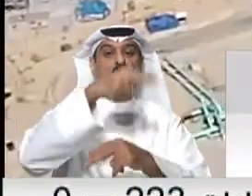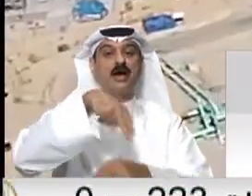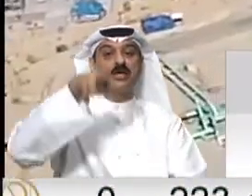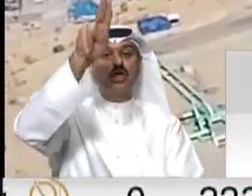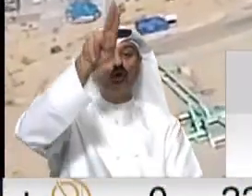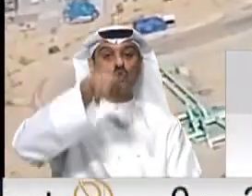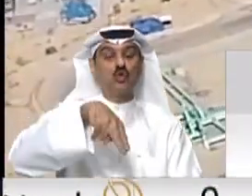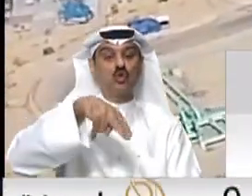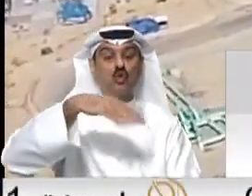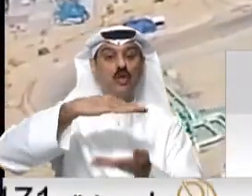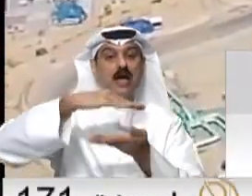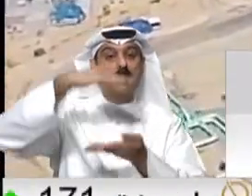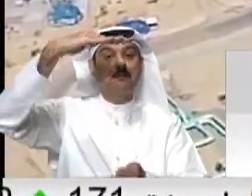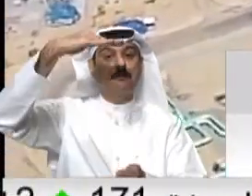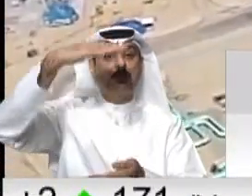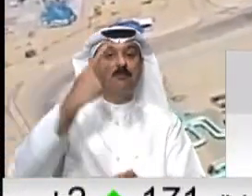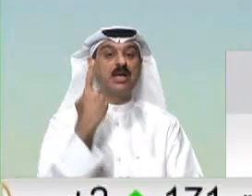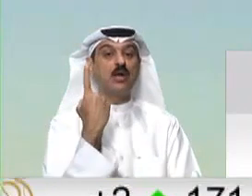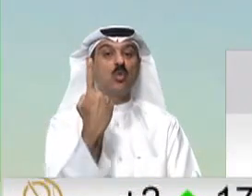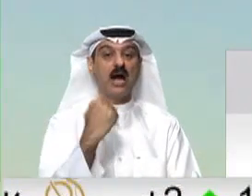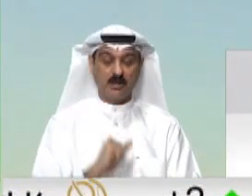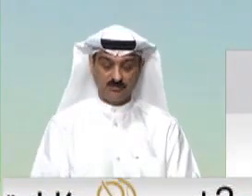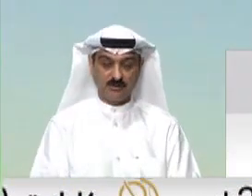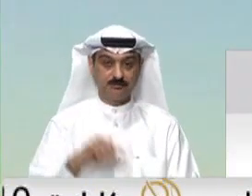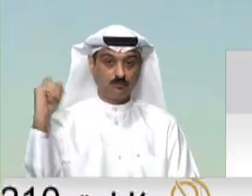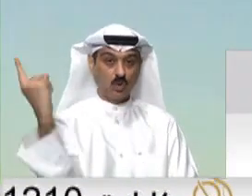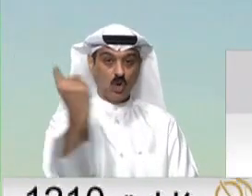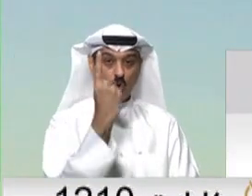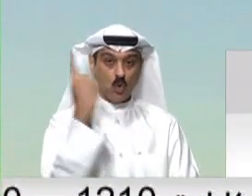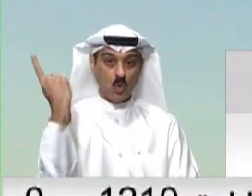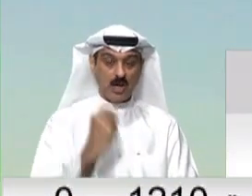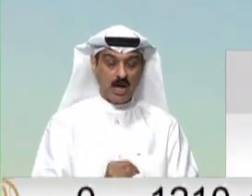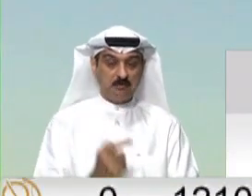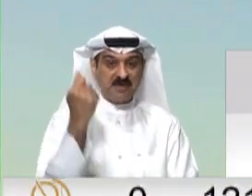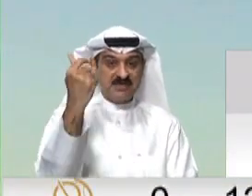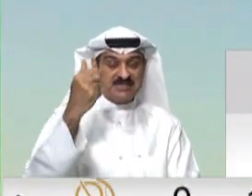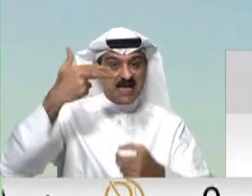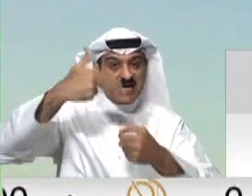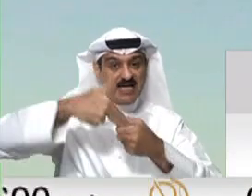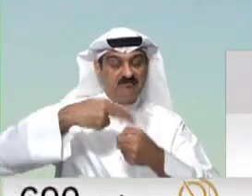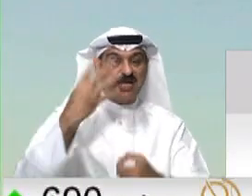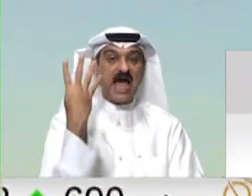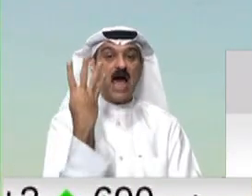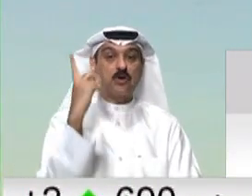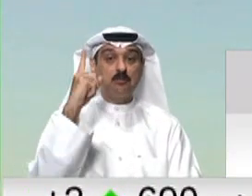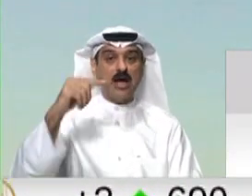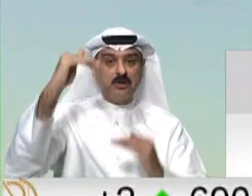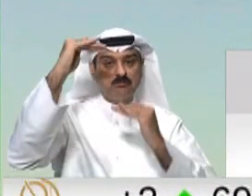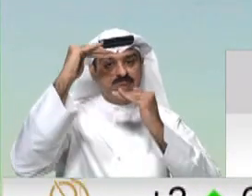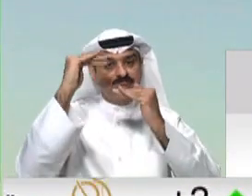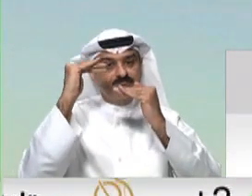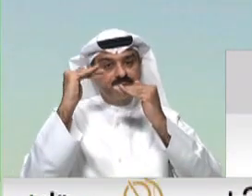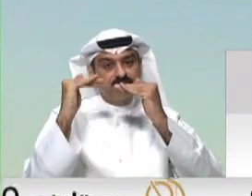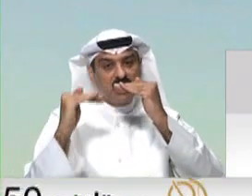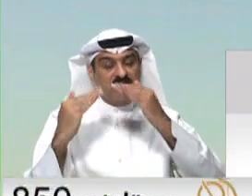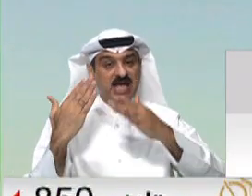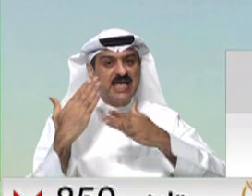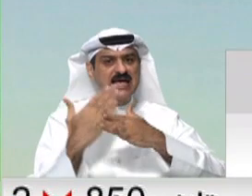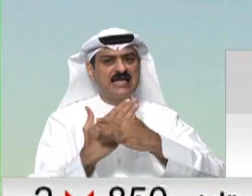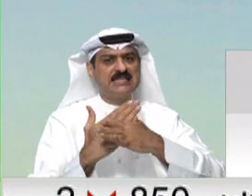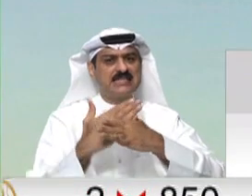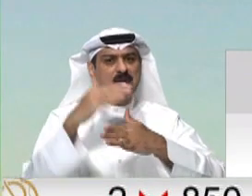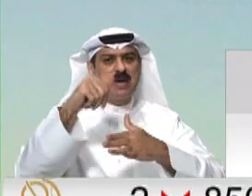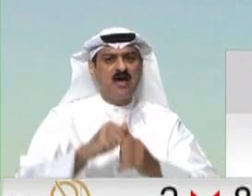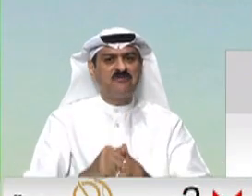سنتا للبرميل الواحد. أما عالميا فقد تراجعت أسعار النفط لليوم الرابع على التوالي متأثرة ببيانات